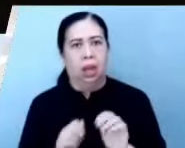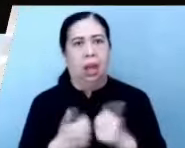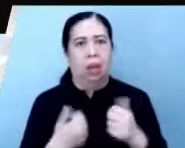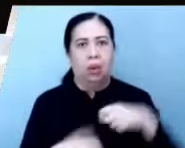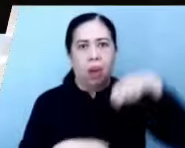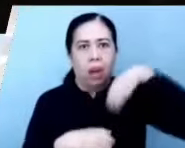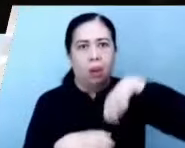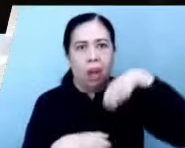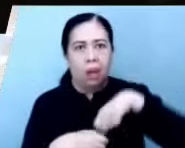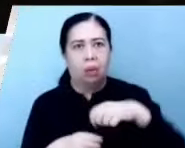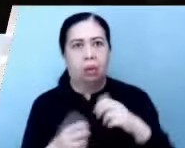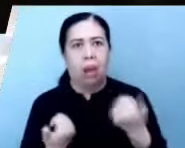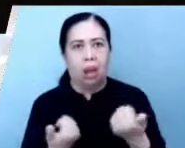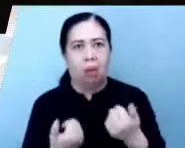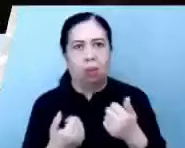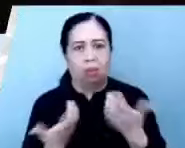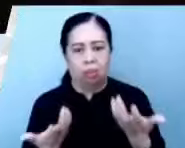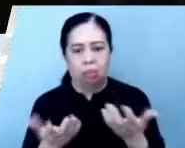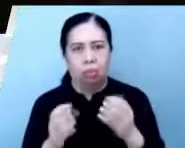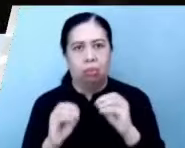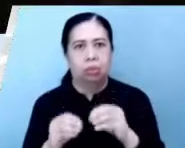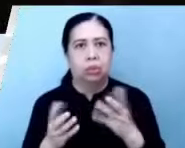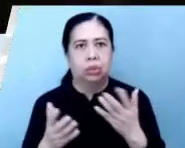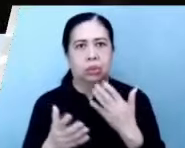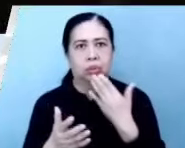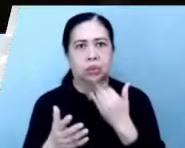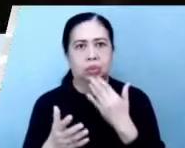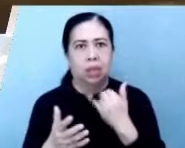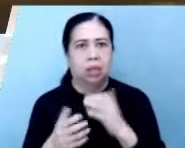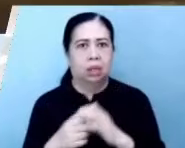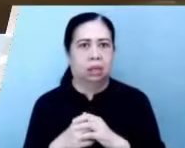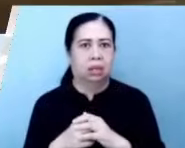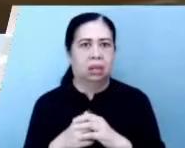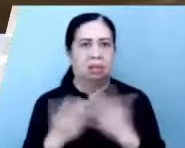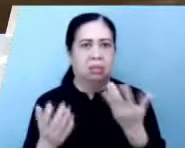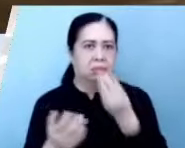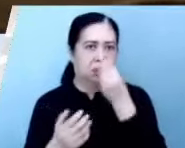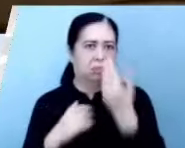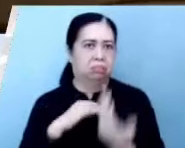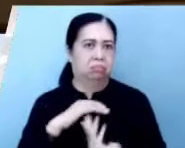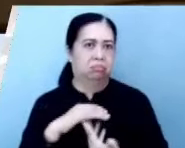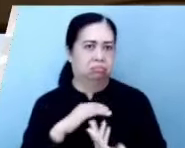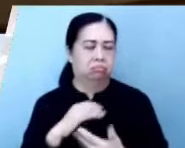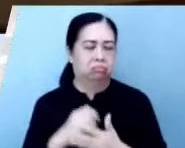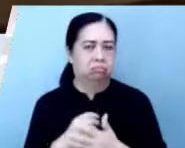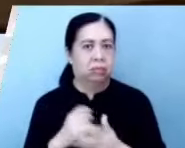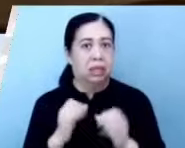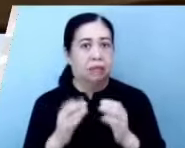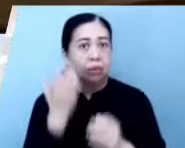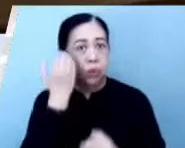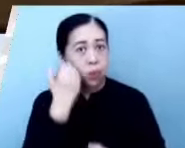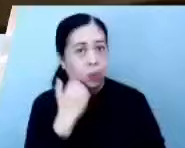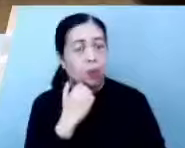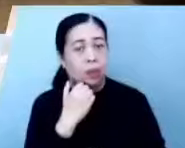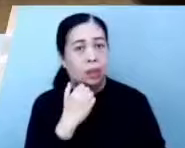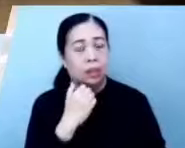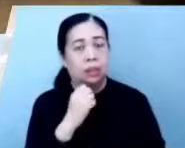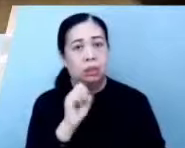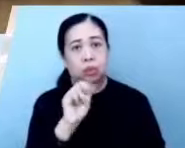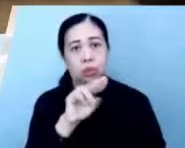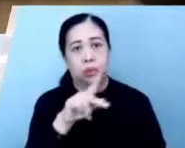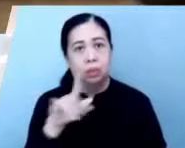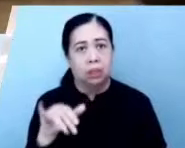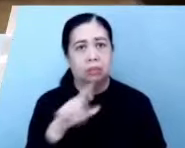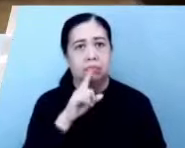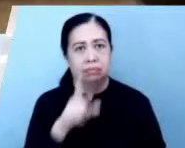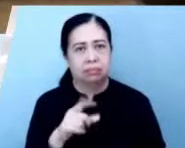asukal, di ba? Baka sumobrang tumal namin lalo. Kapag ganyang kulang sa supply raw kasi ang problema, paniguradong papalo na